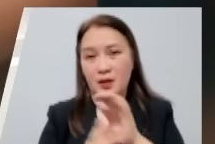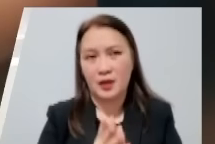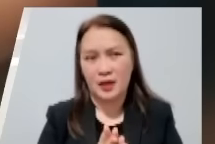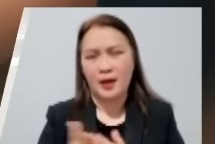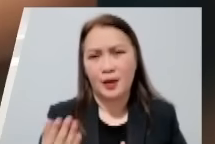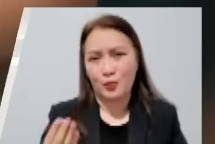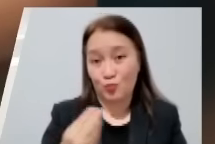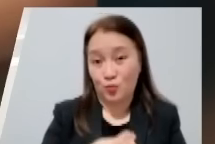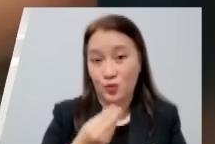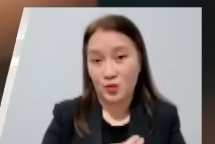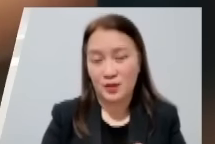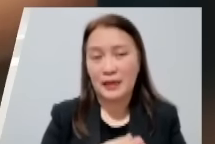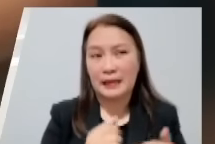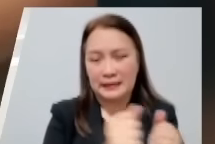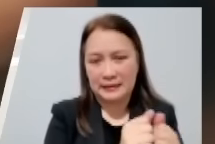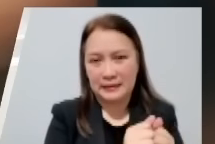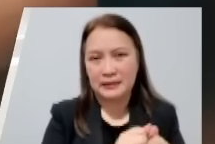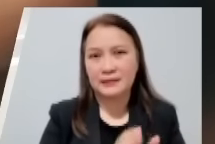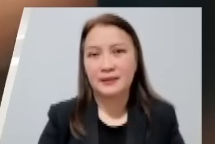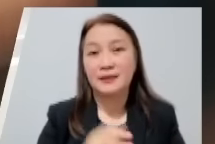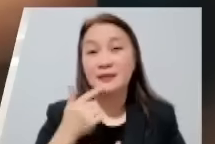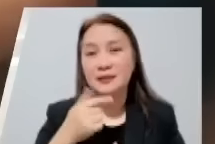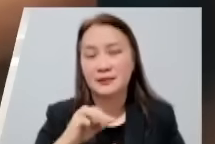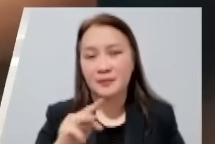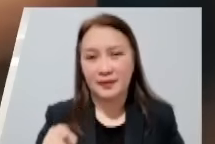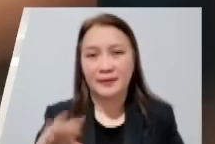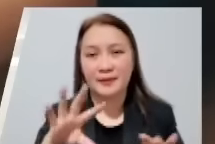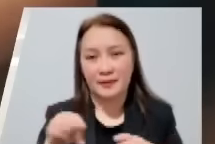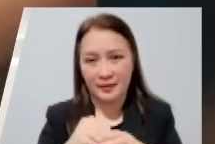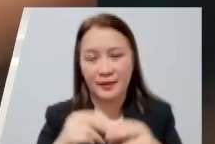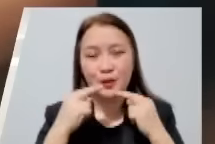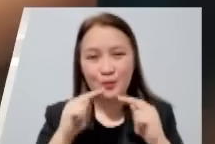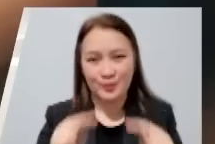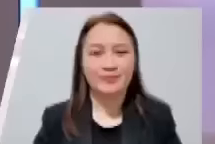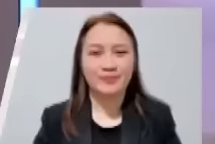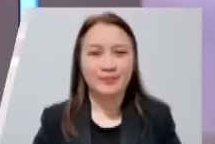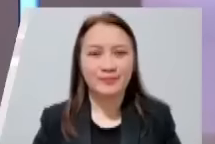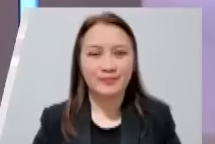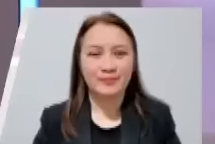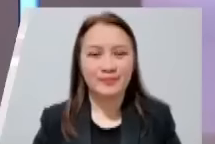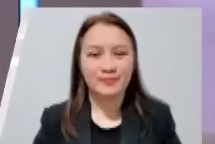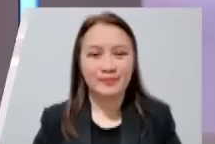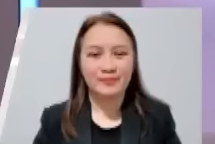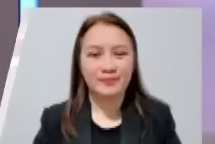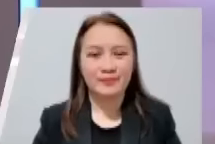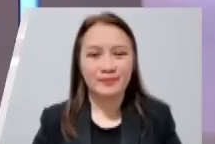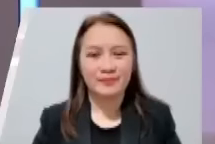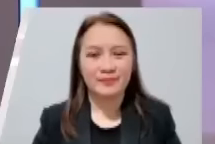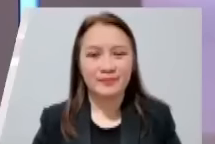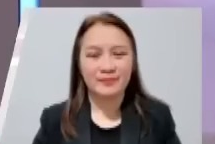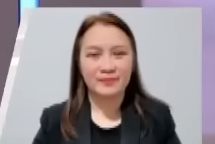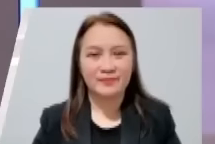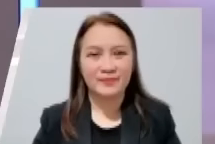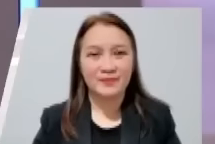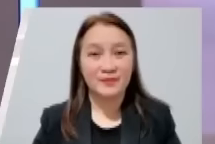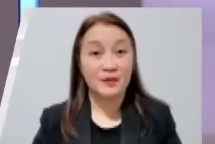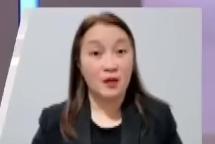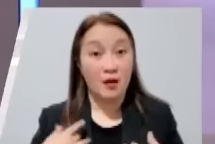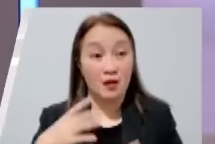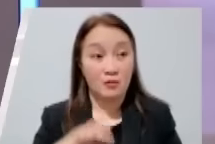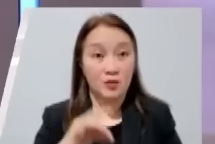Para sa GMA Integrated News, Jun Veneracion nakatutok 24 oras. Level up ang nadiskubre ng COMELEC